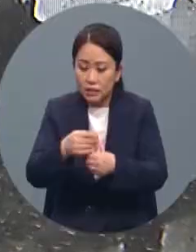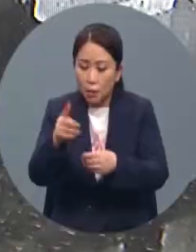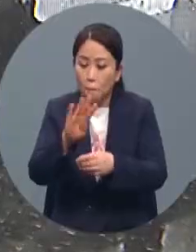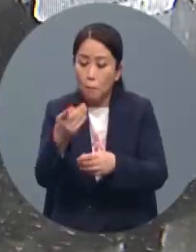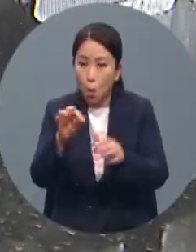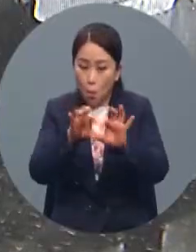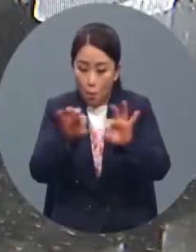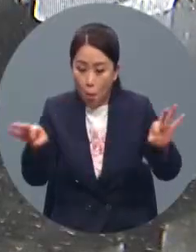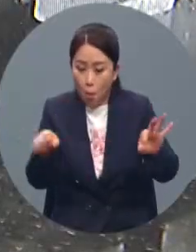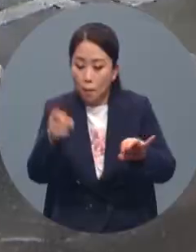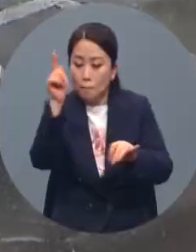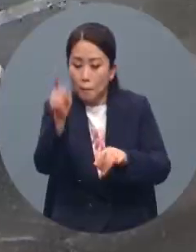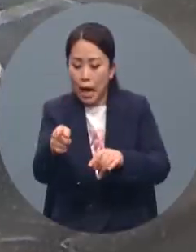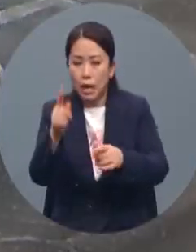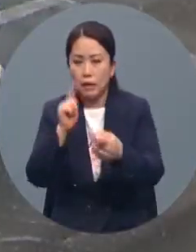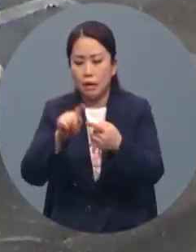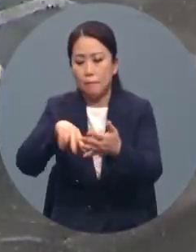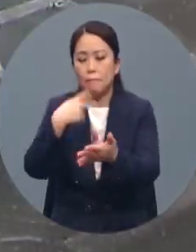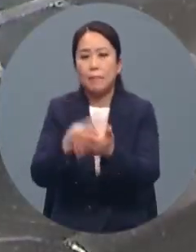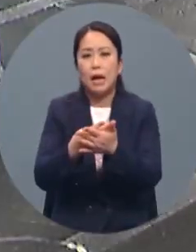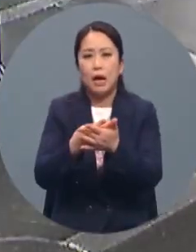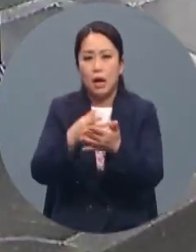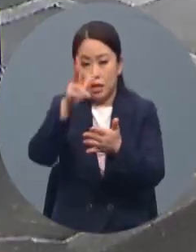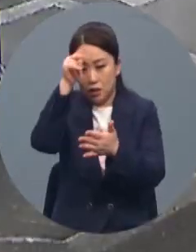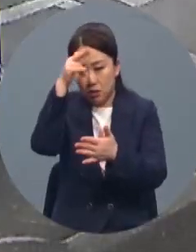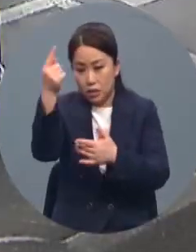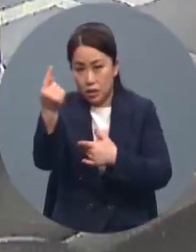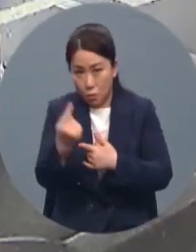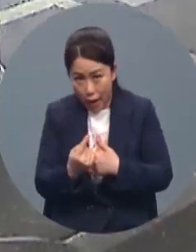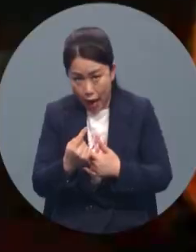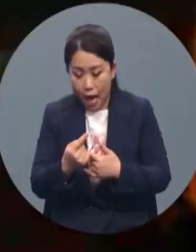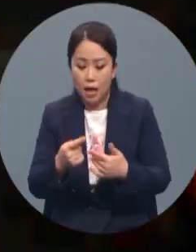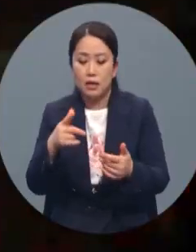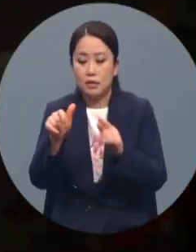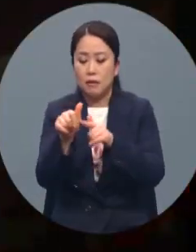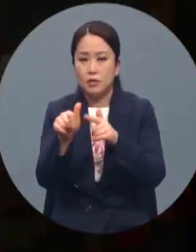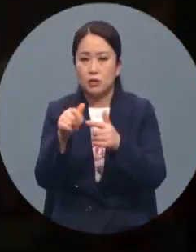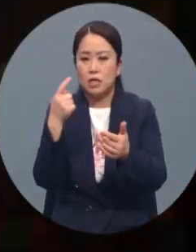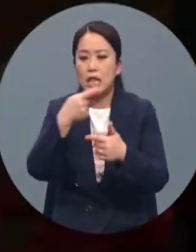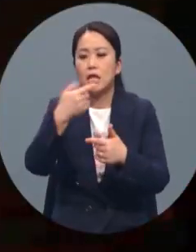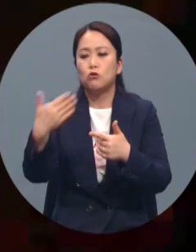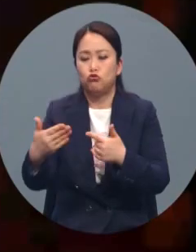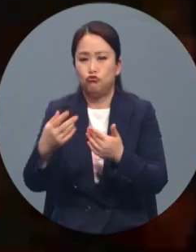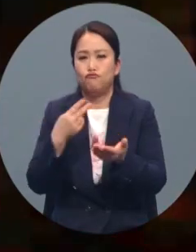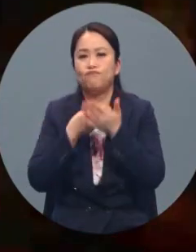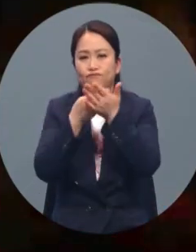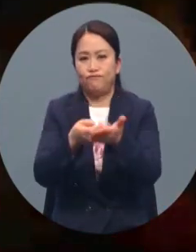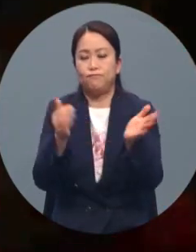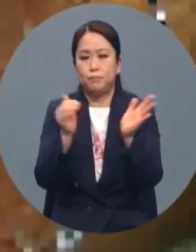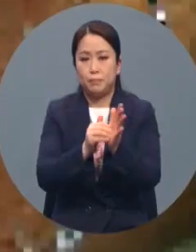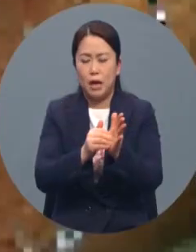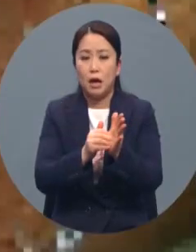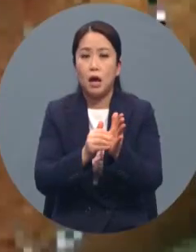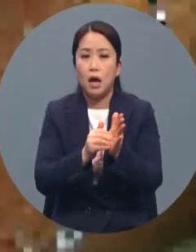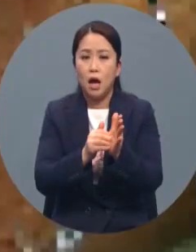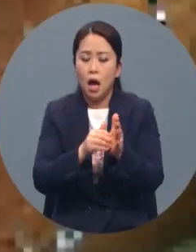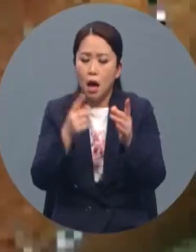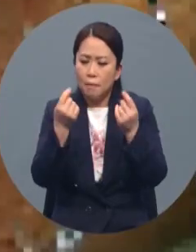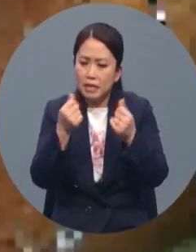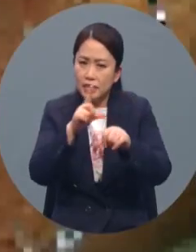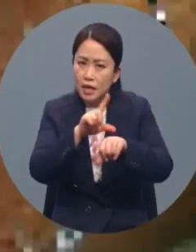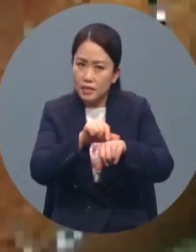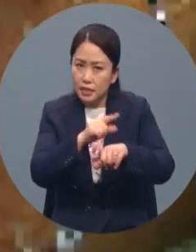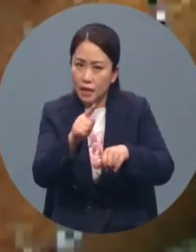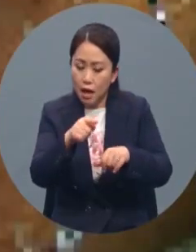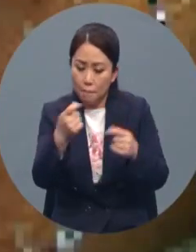쓰러집니다. 곧이어 경찰들이 출동하고 이 남성은 구급차에 실려갑니다. 비슷한 시각